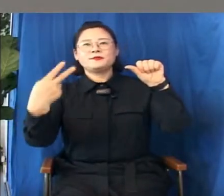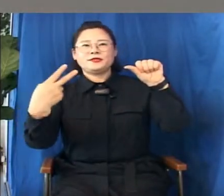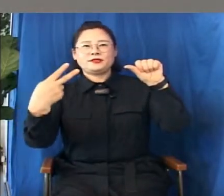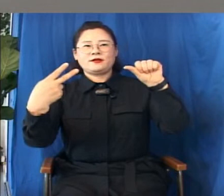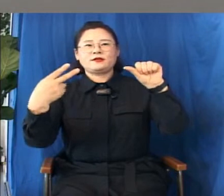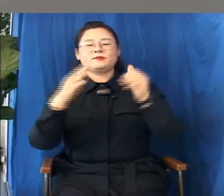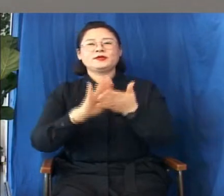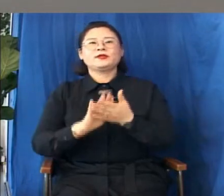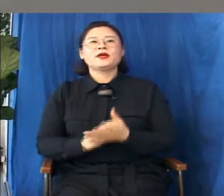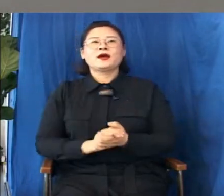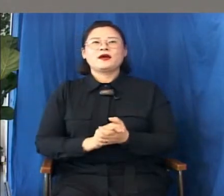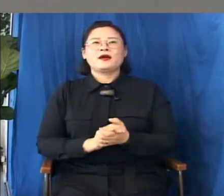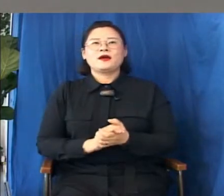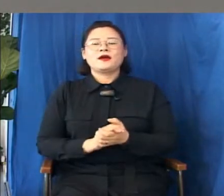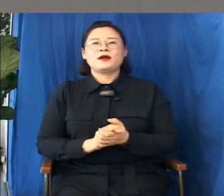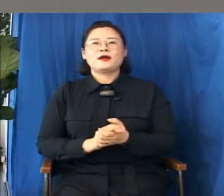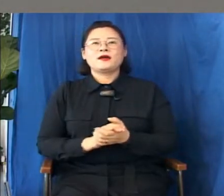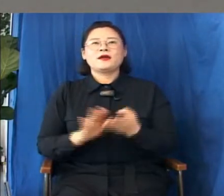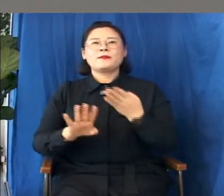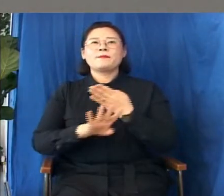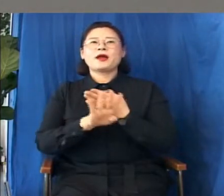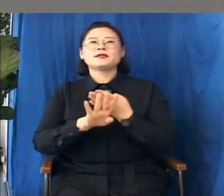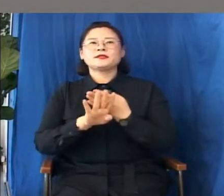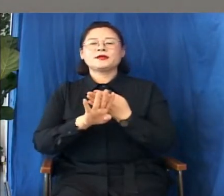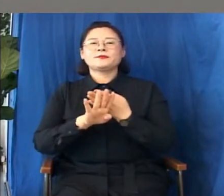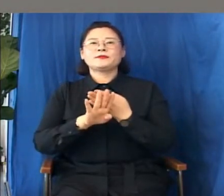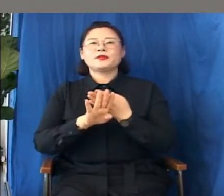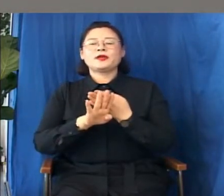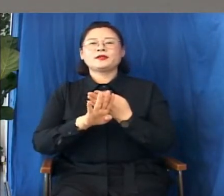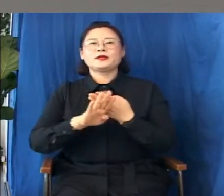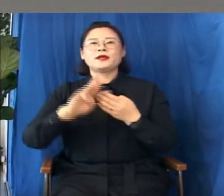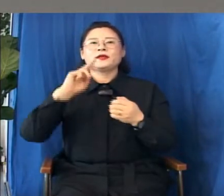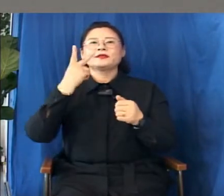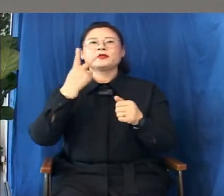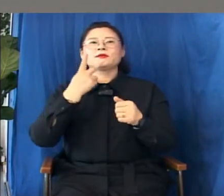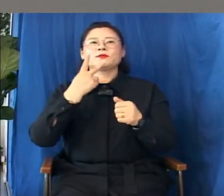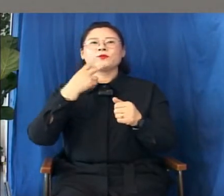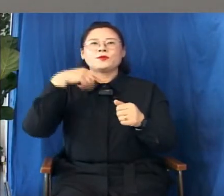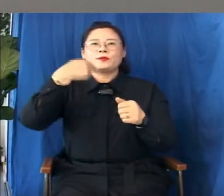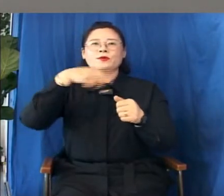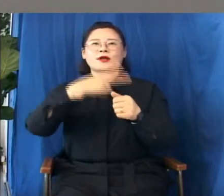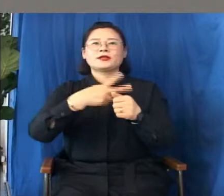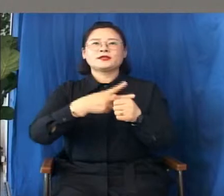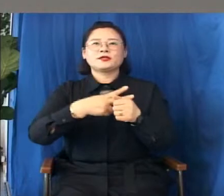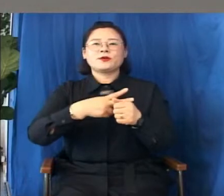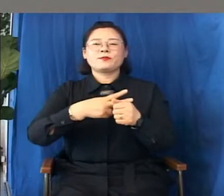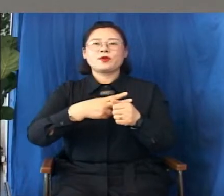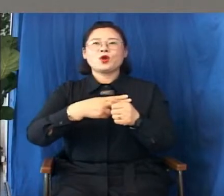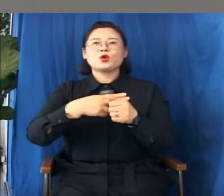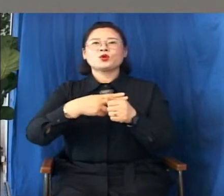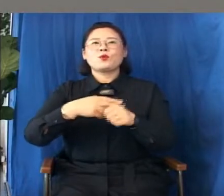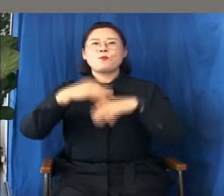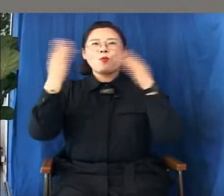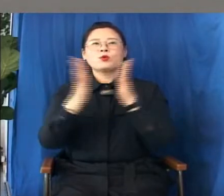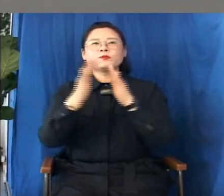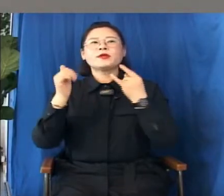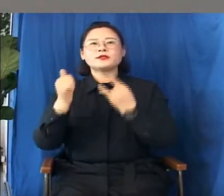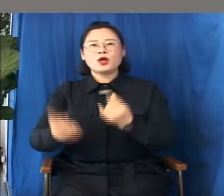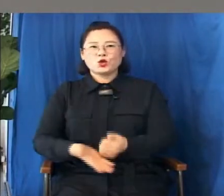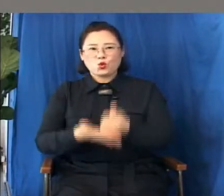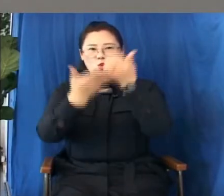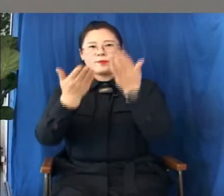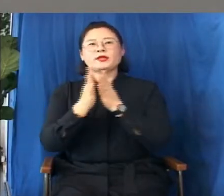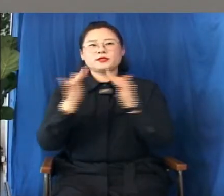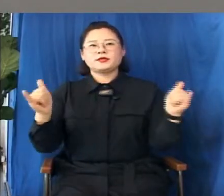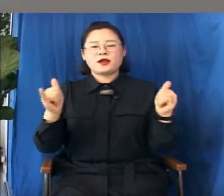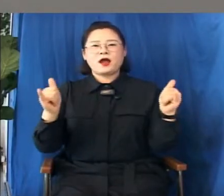절씩 교독하겠습니다. 바리새인 가말리엘은 율법교사로 모든 백성에게 존경을 받는 자라.